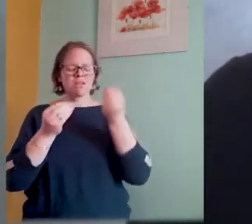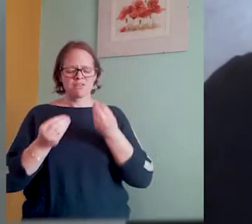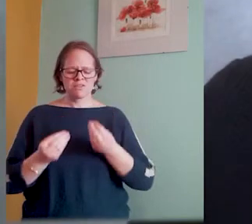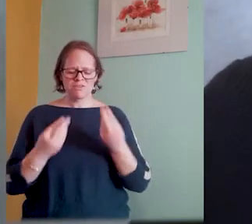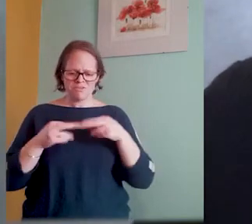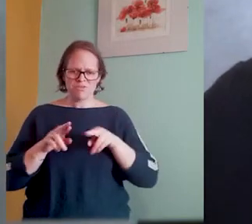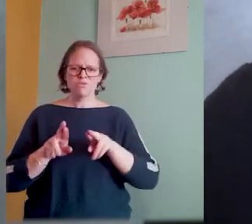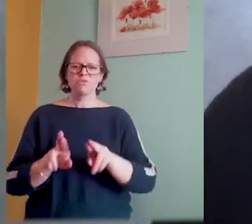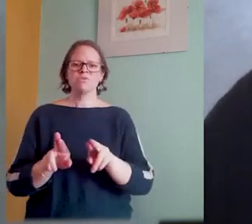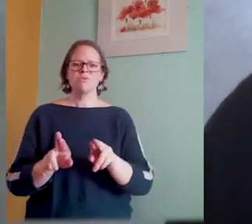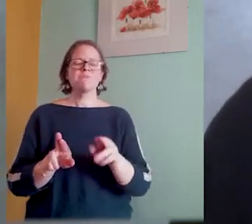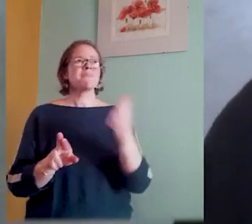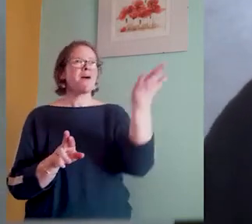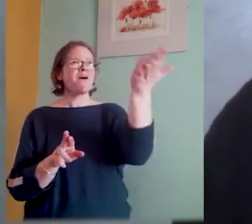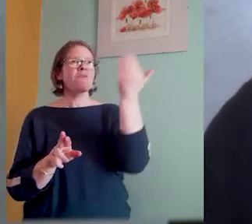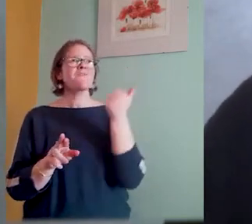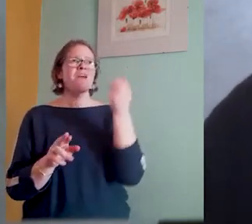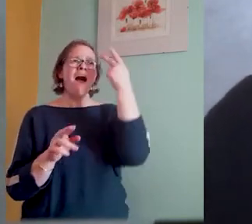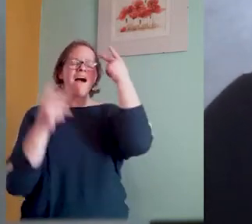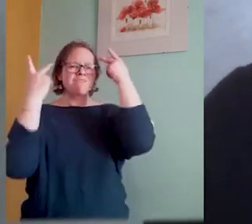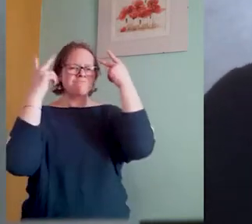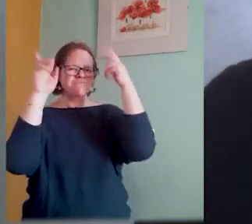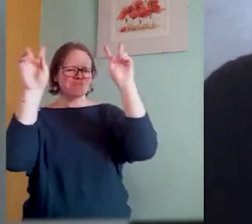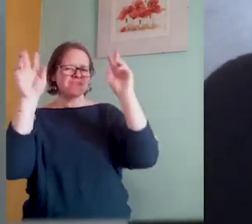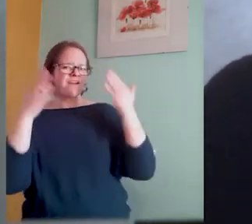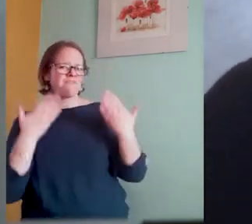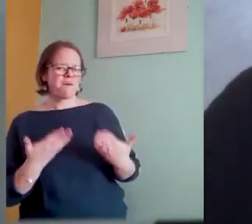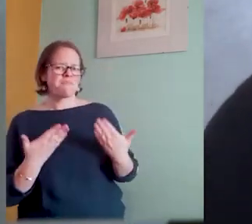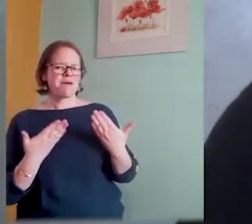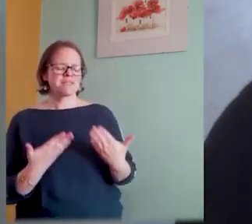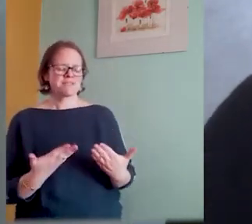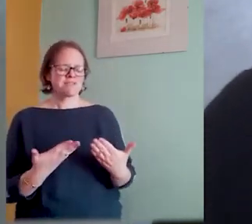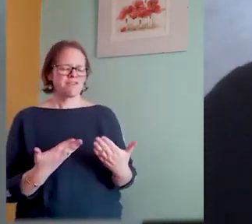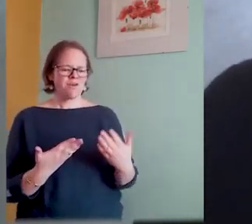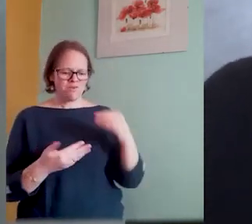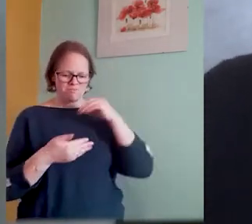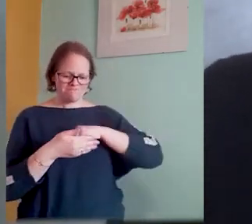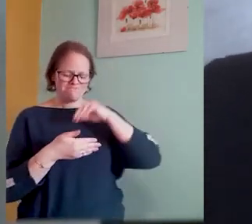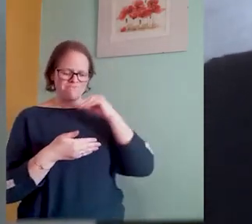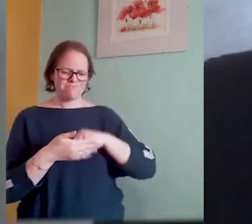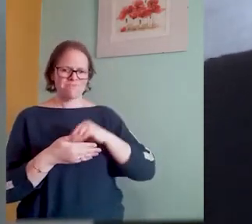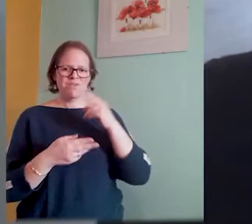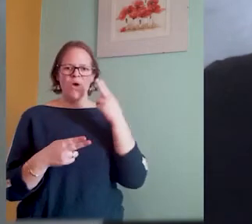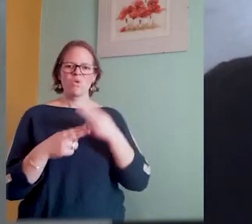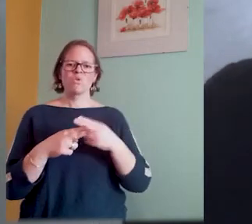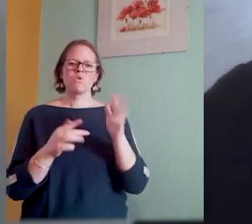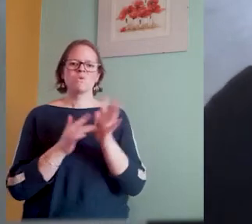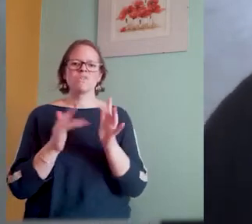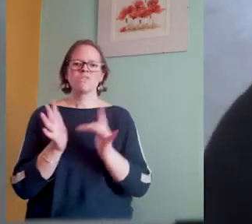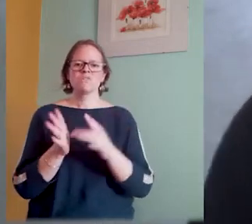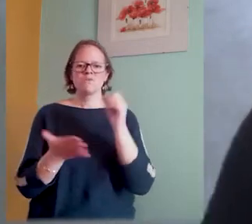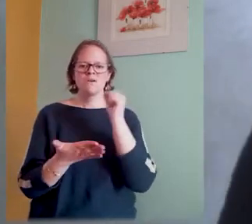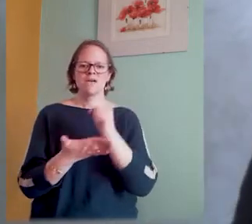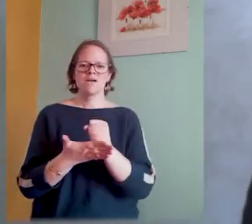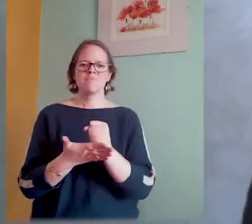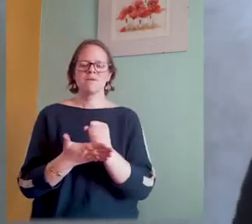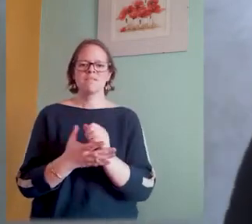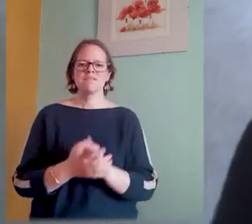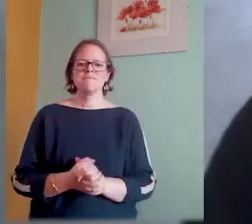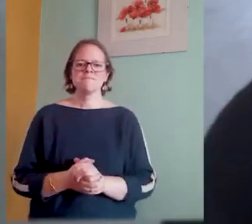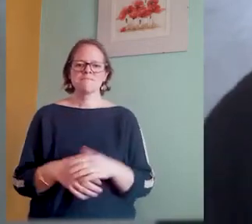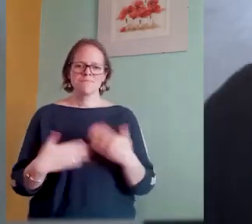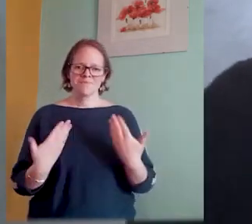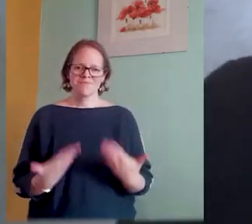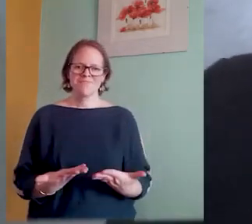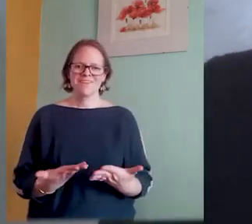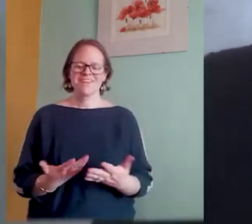Seigneur, dans notre louange. Viens vivre, Seigneur, à travers la prédication, à travers tout ce qui va se passer ce matin. Au nom de Jésus. Amen. Voilà, nous